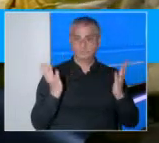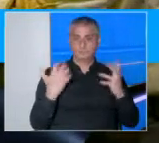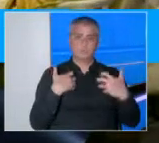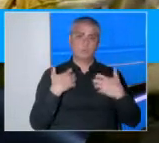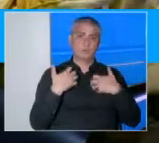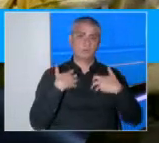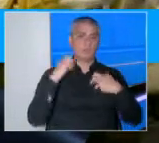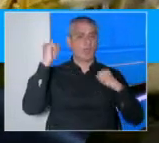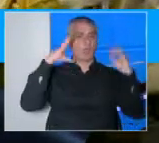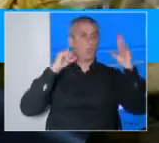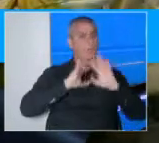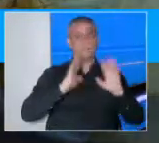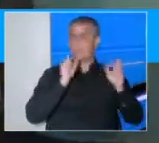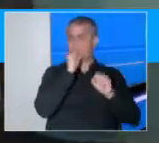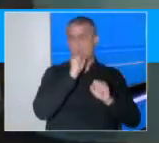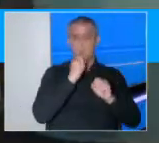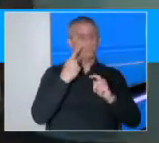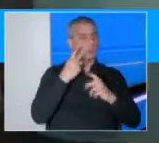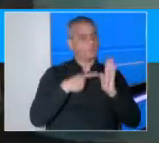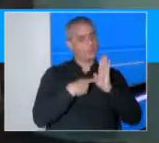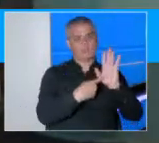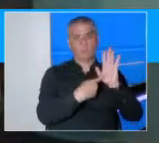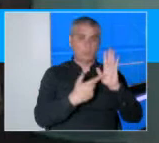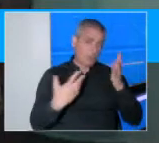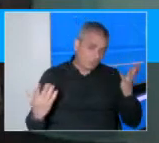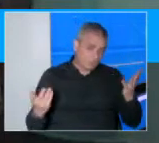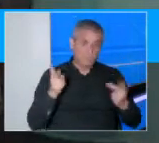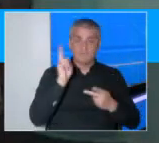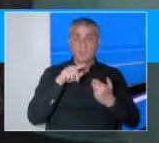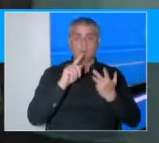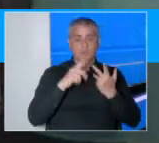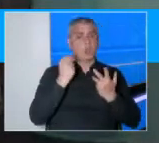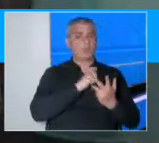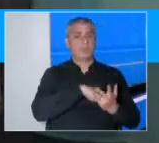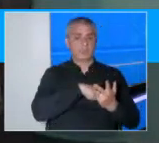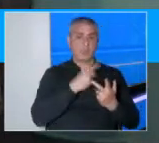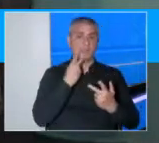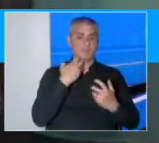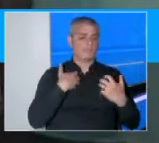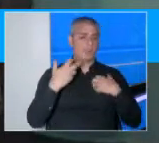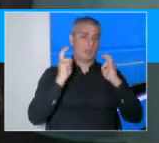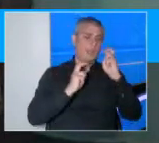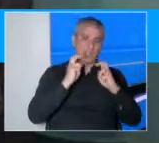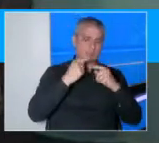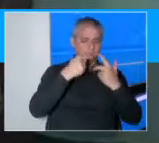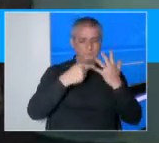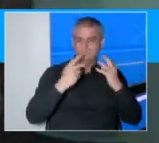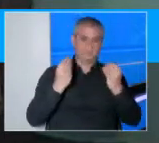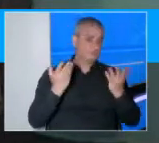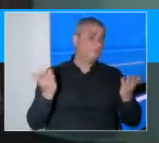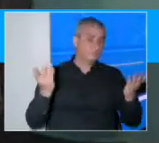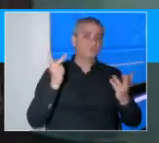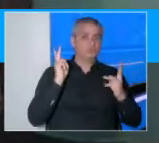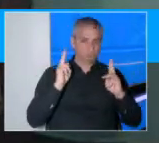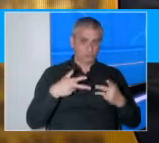מופע אורקולי, שזה בלי אומנים, זה יותר תצוגה כזאת. ויש עוד עיריות שעדיפו קרקסים וכאלה. אז